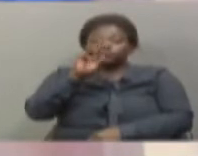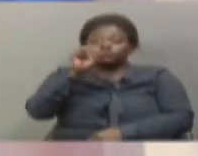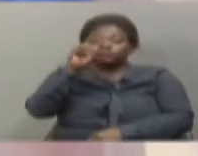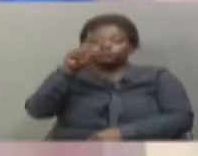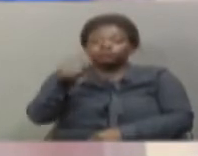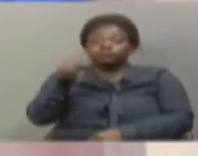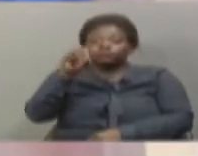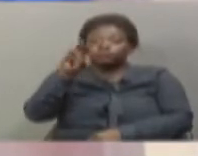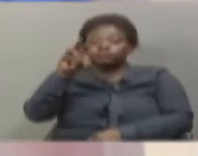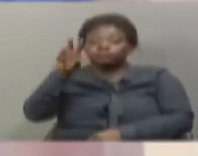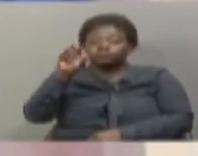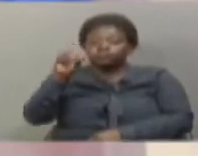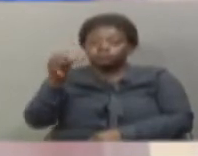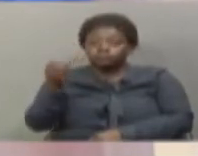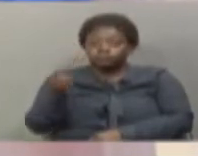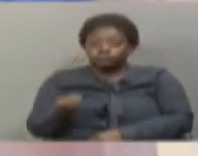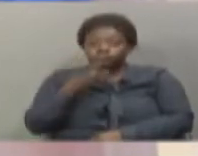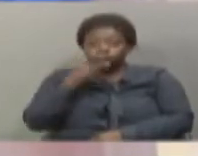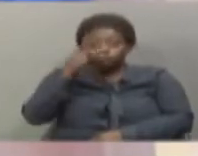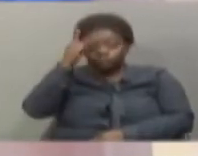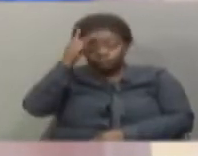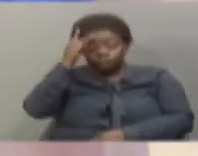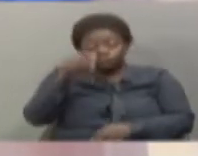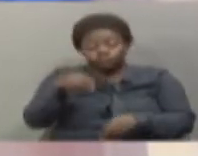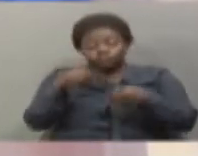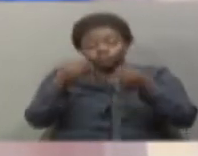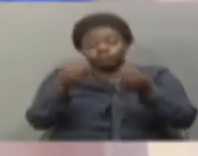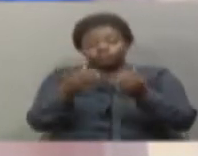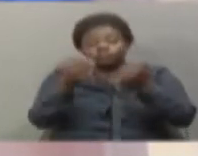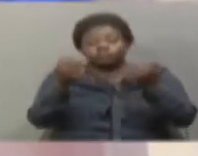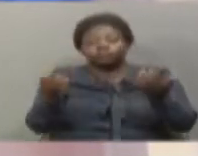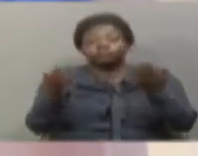Abazadde bamama tyoleredde abaana abakozi